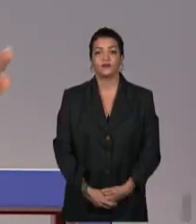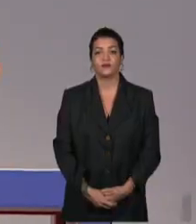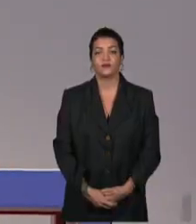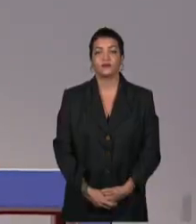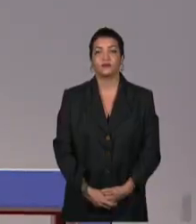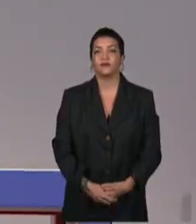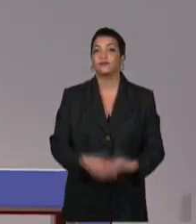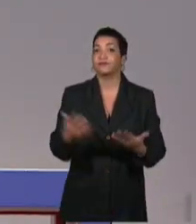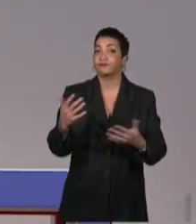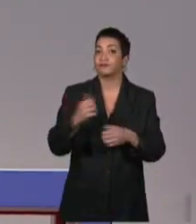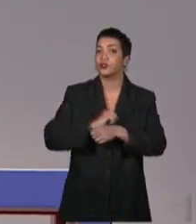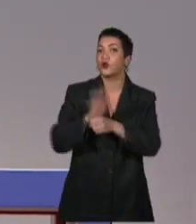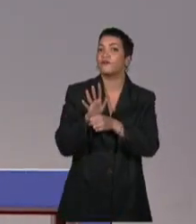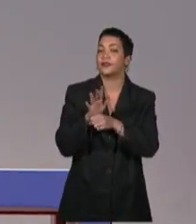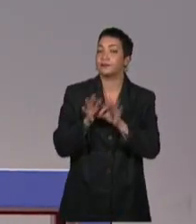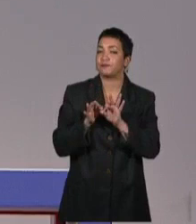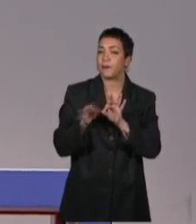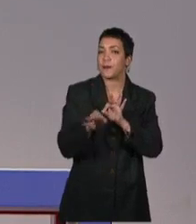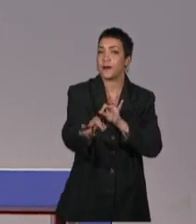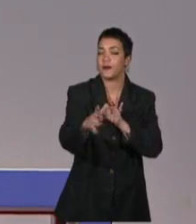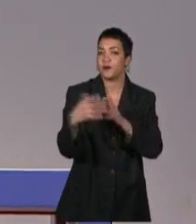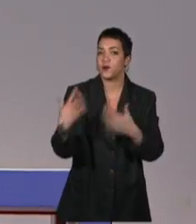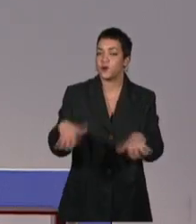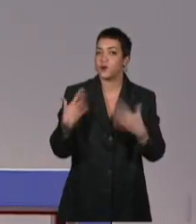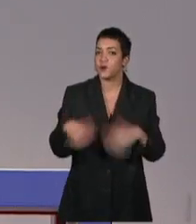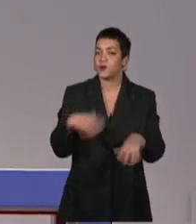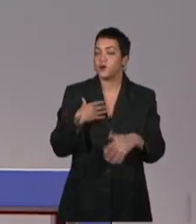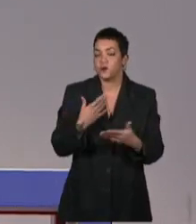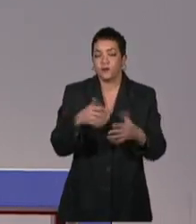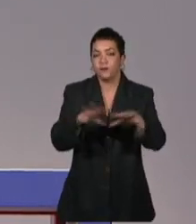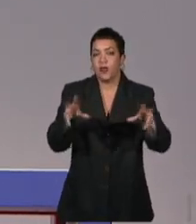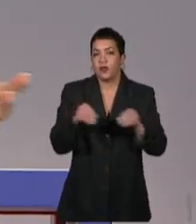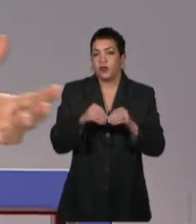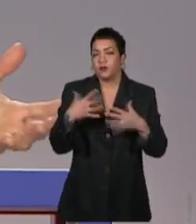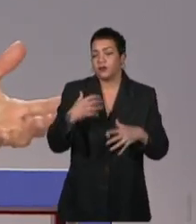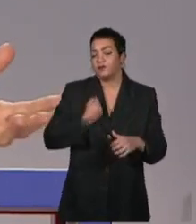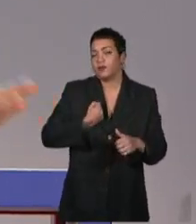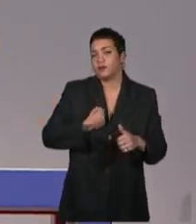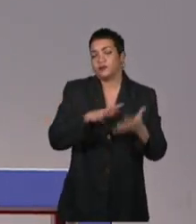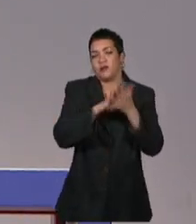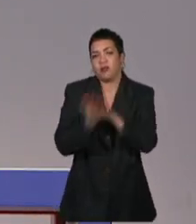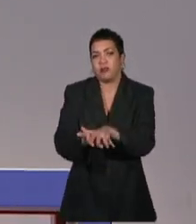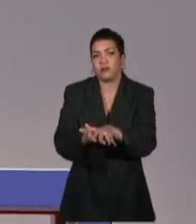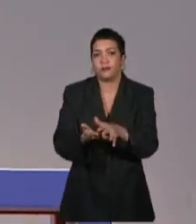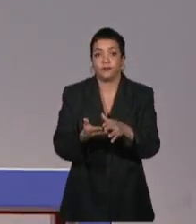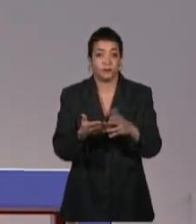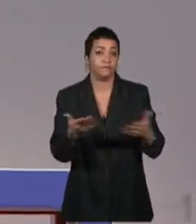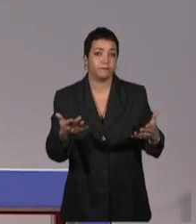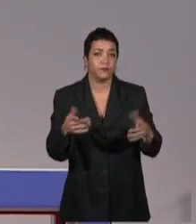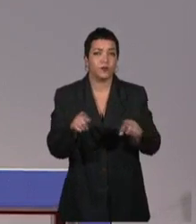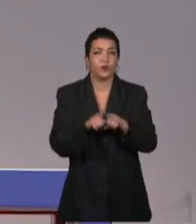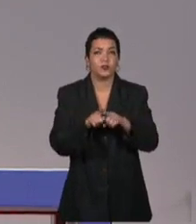La pandémie de la Covid a meurtri des familles entières. Elle a aussi jeté une lumière crue sur